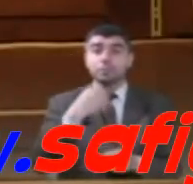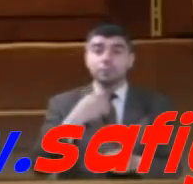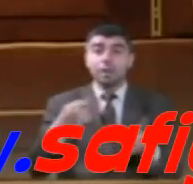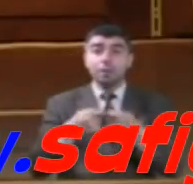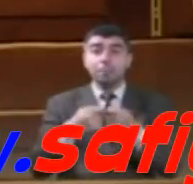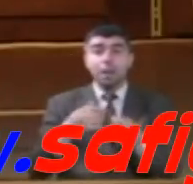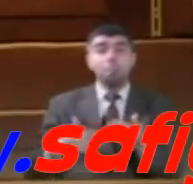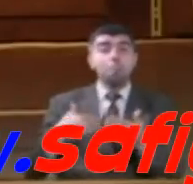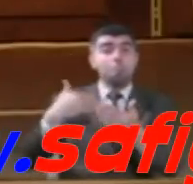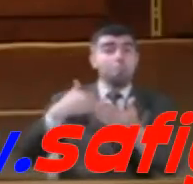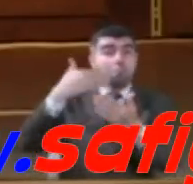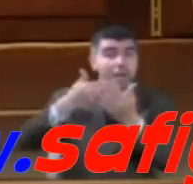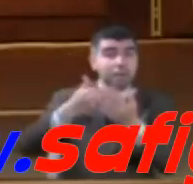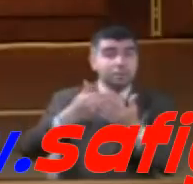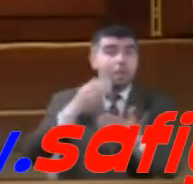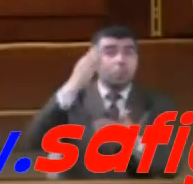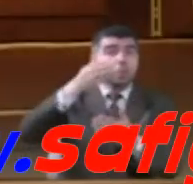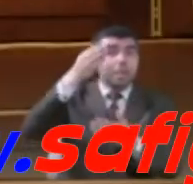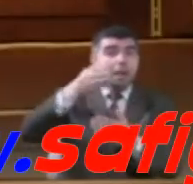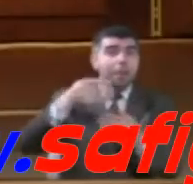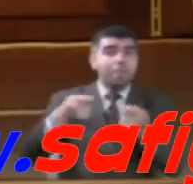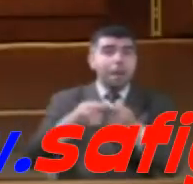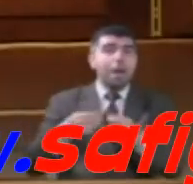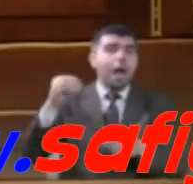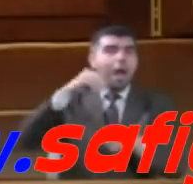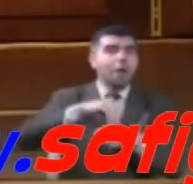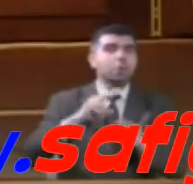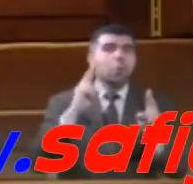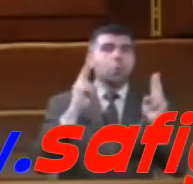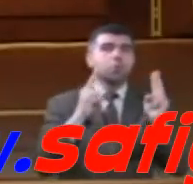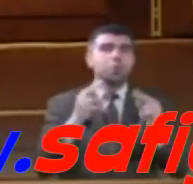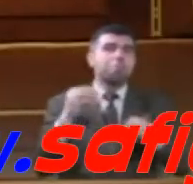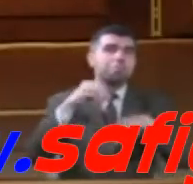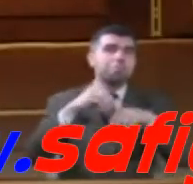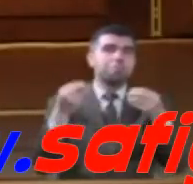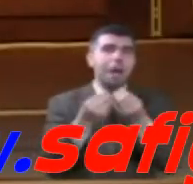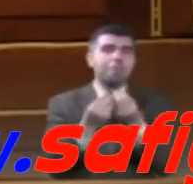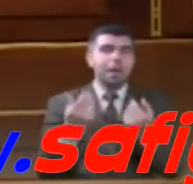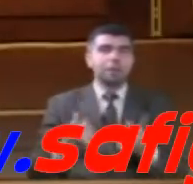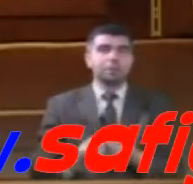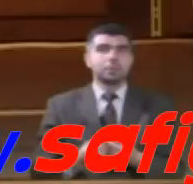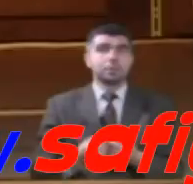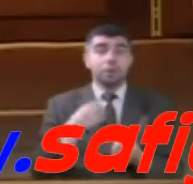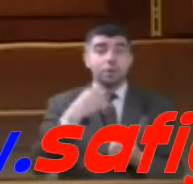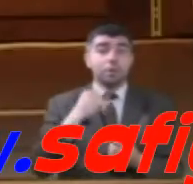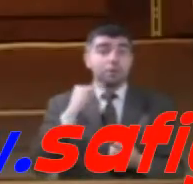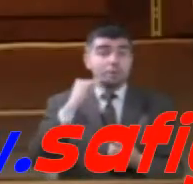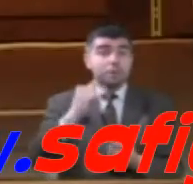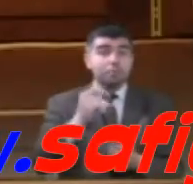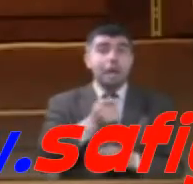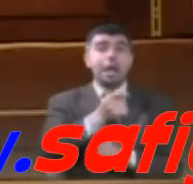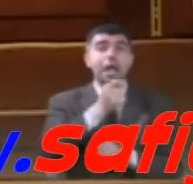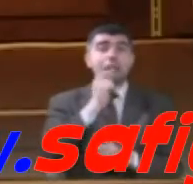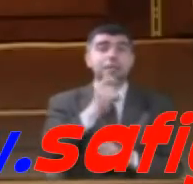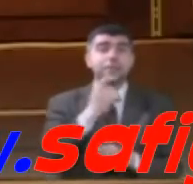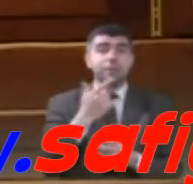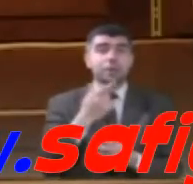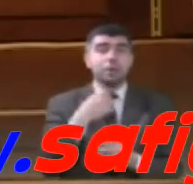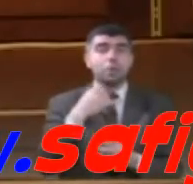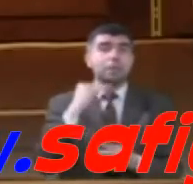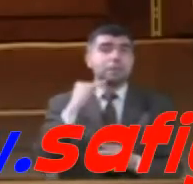من جديد على الميناء، لأن الميناء غادي يشغل المحطة الحرارية. سكان تاع مدينة أسفي رافضين رفضا